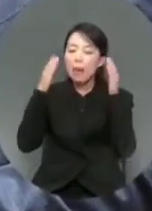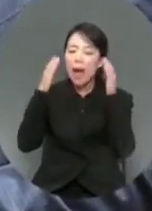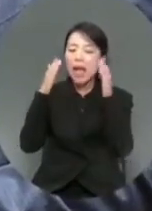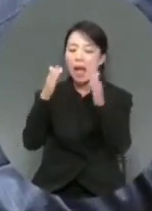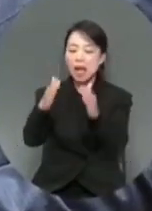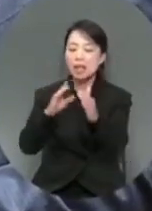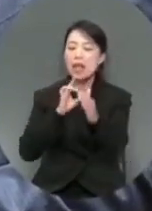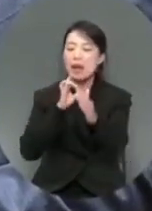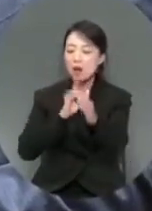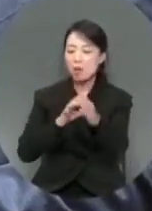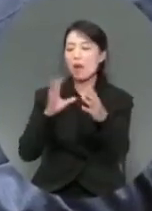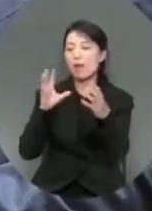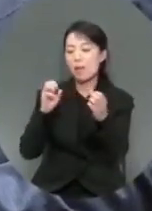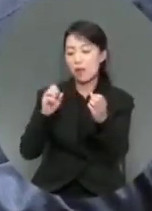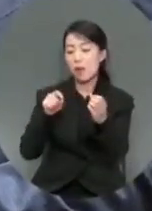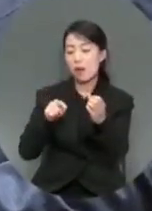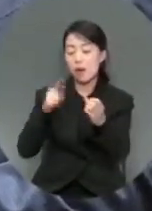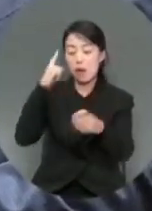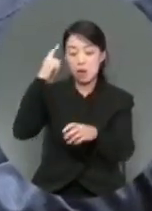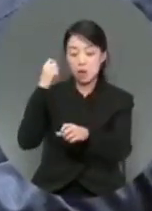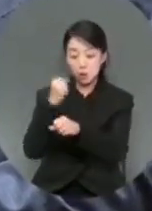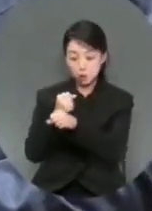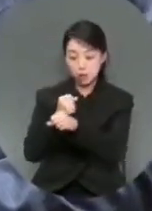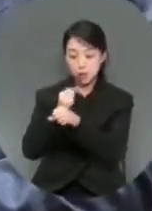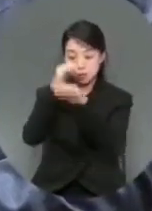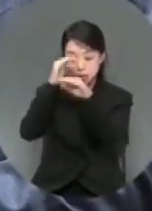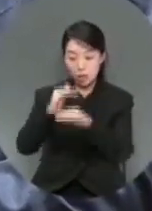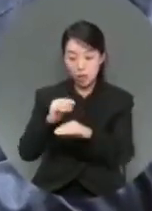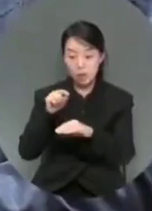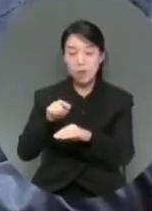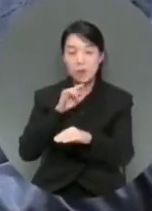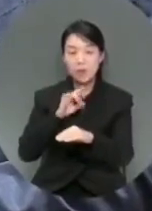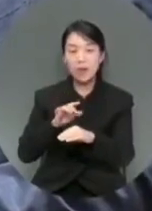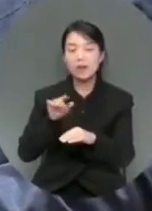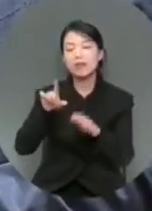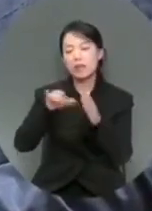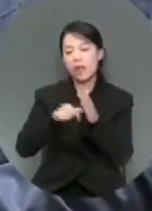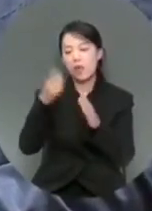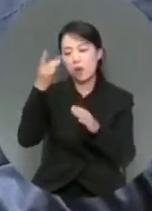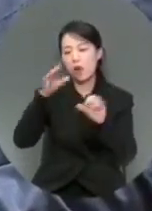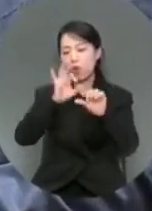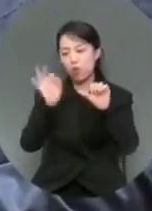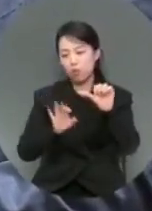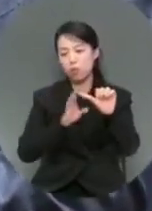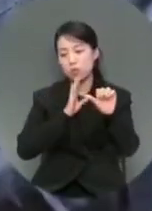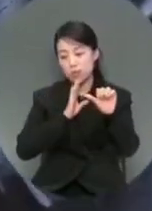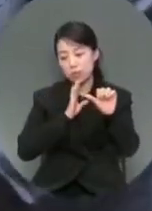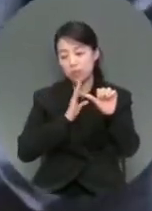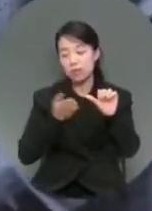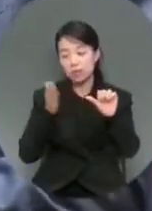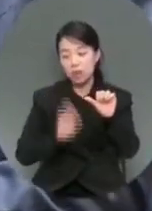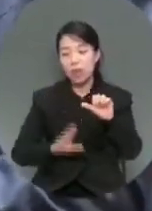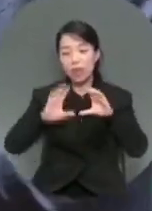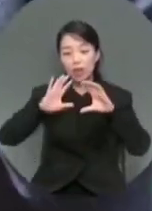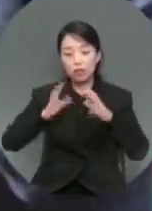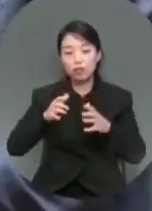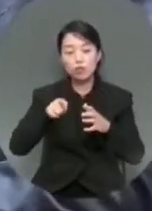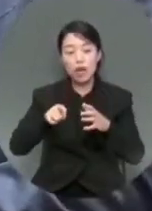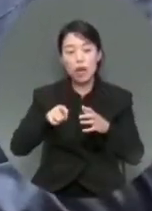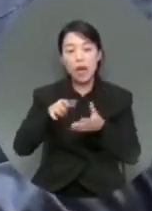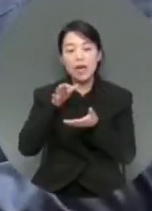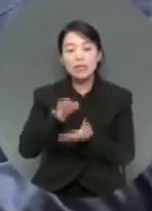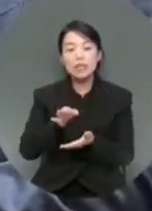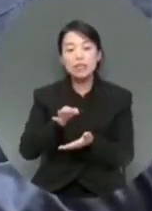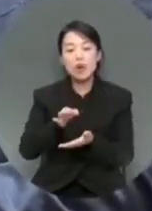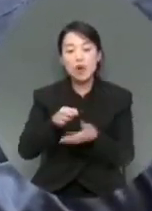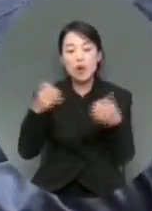거고 R&D의 중요성 아니 그러니까 5%까지 그때는 가겠다고 이렇게 결정을 네. 했던 사안이고 그러니까요. 그다음에 국가 재정 전략에서 그 얘기가